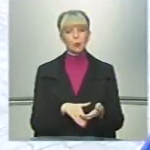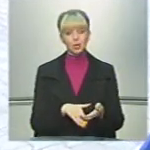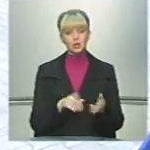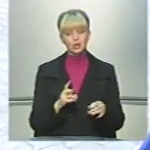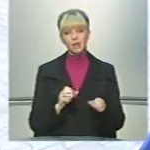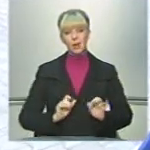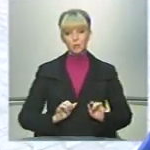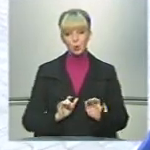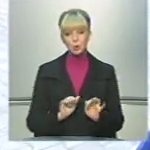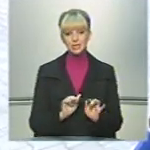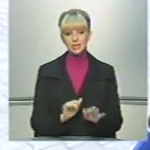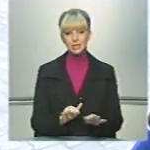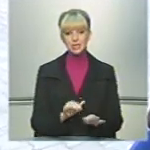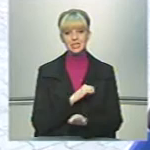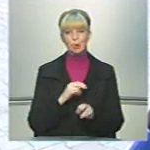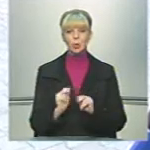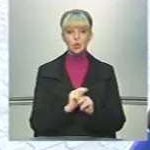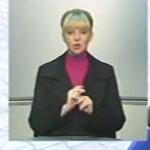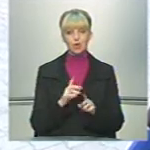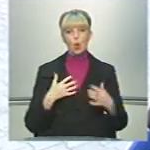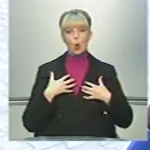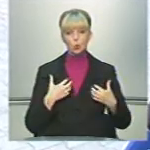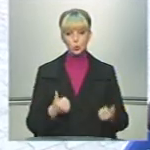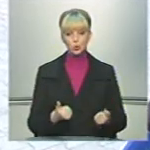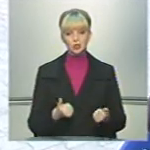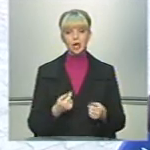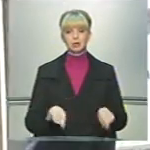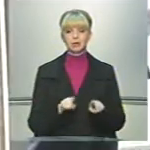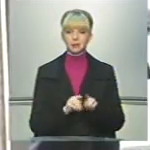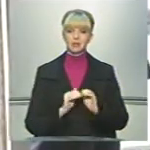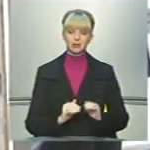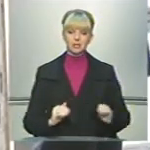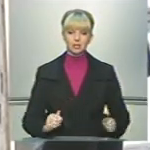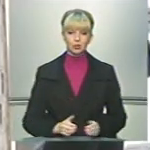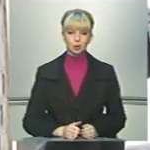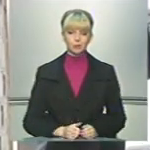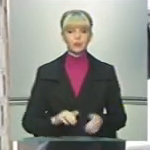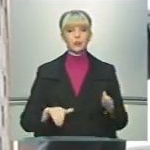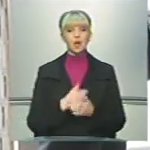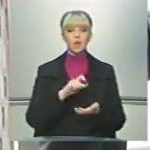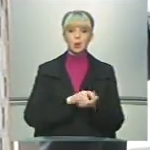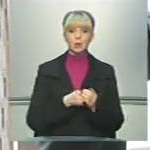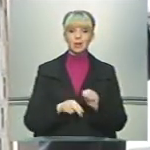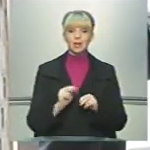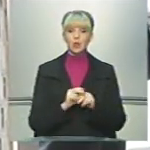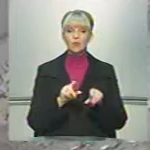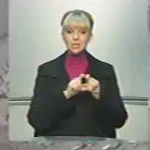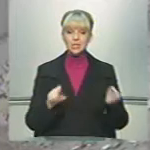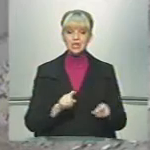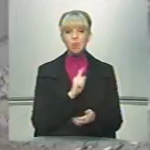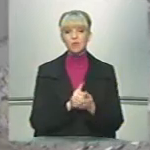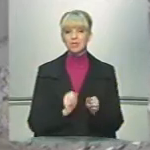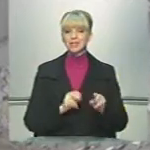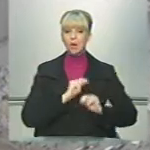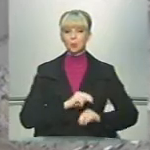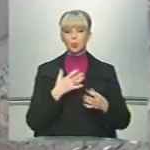на процеси самого лікування і одужування таких діток. Новий корпус цього лікувального закладу має